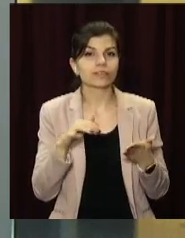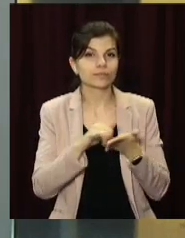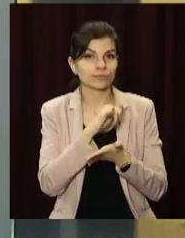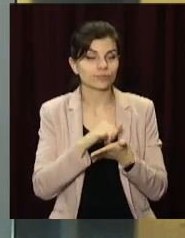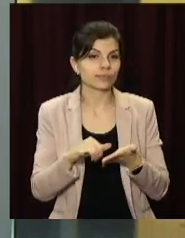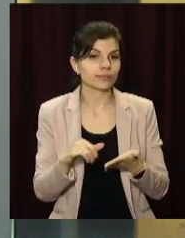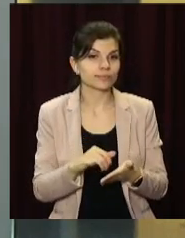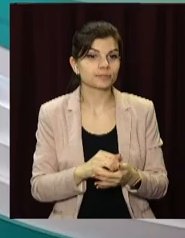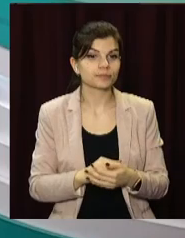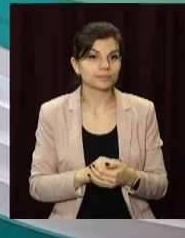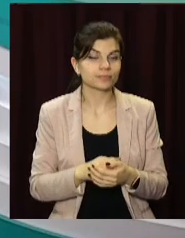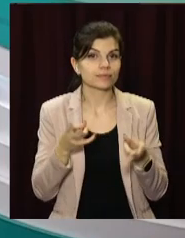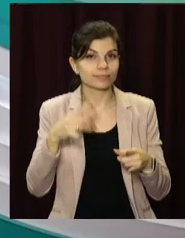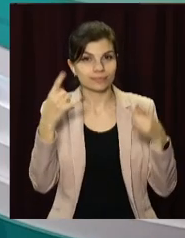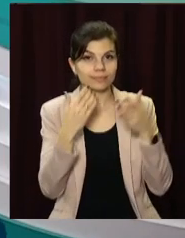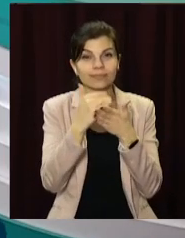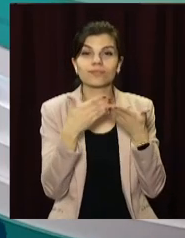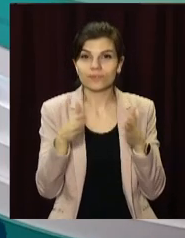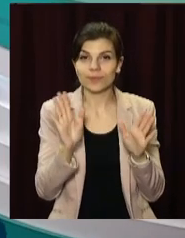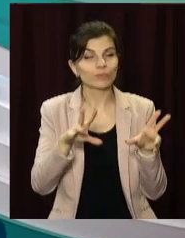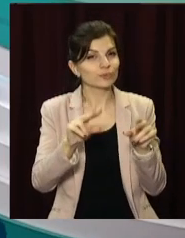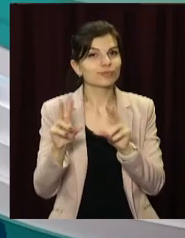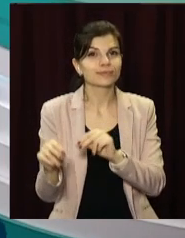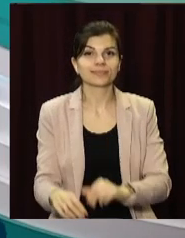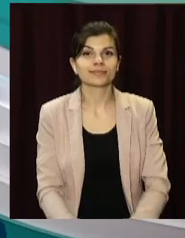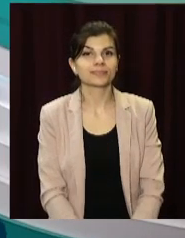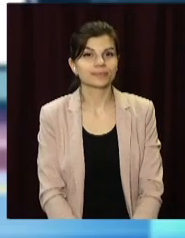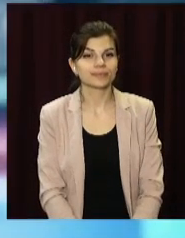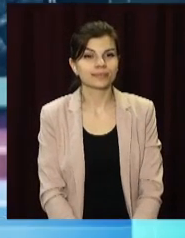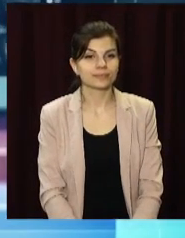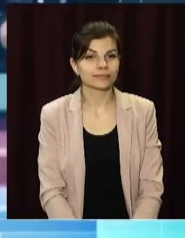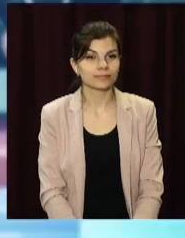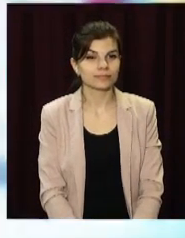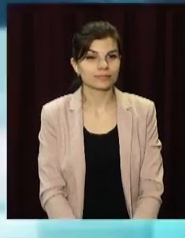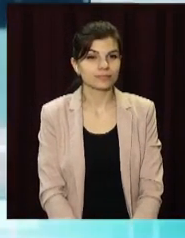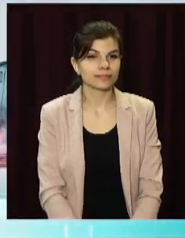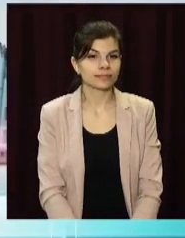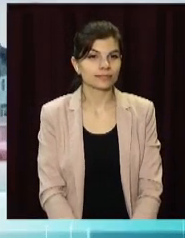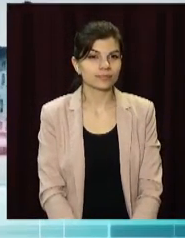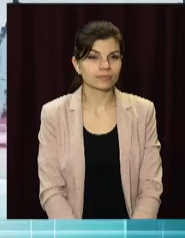нашому YouTube-каналі. Залишайтеся з відкритим та хай щастить!